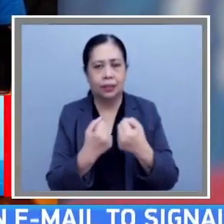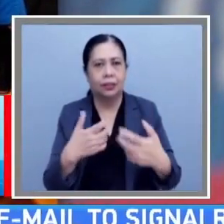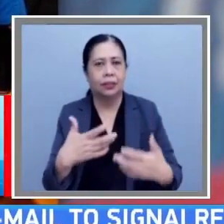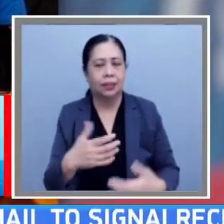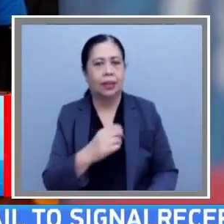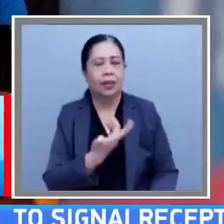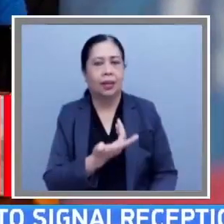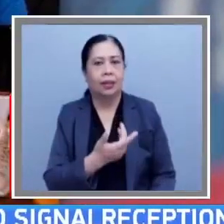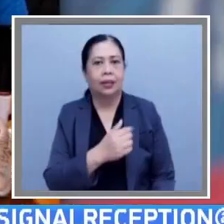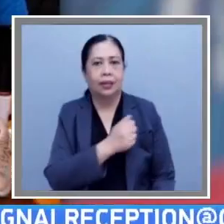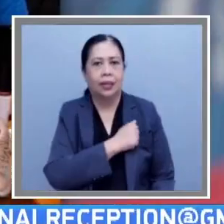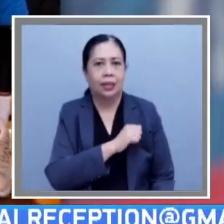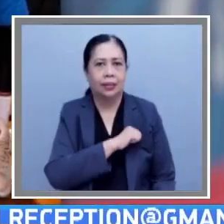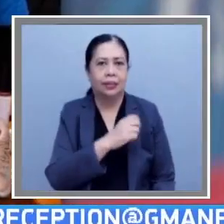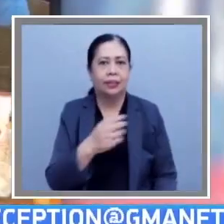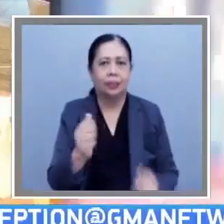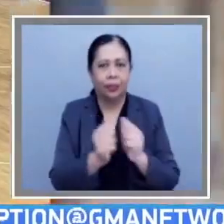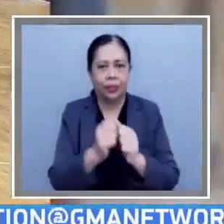Republic.